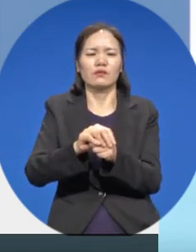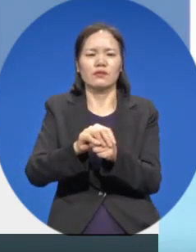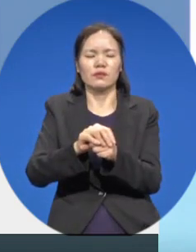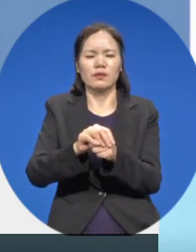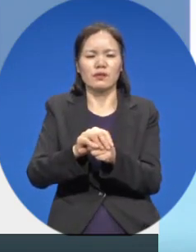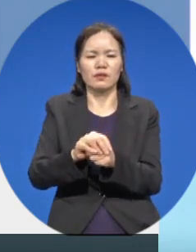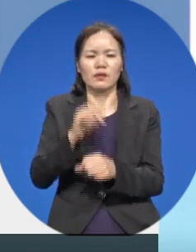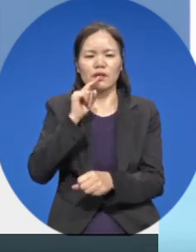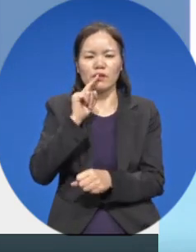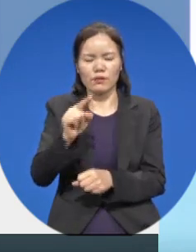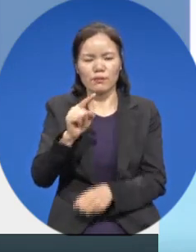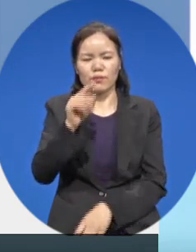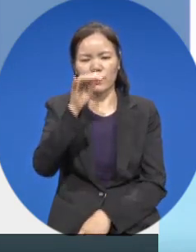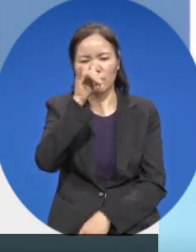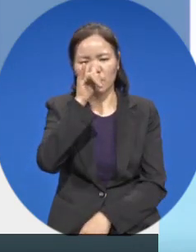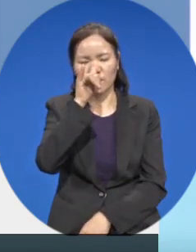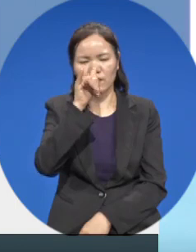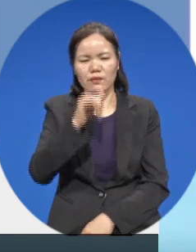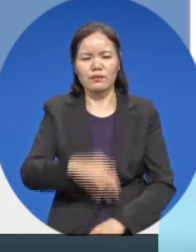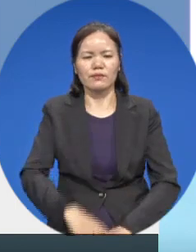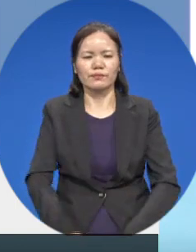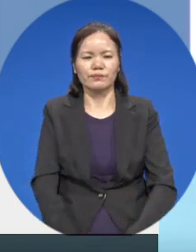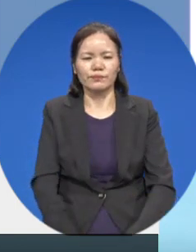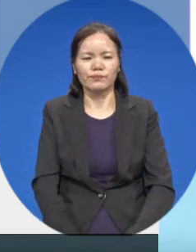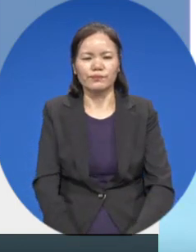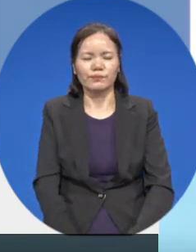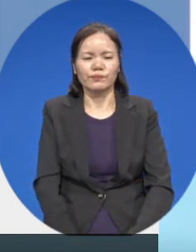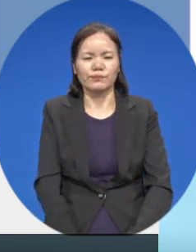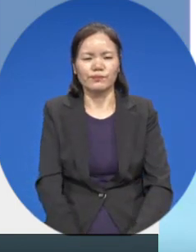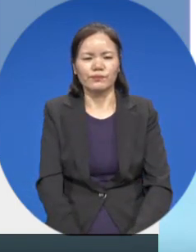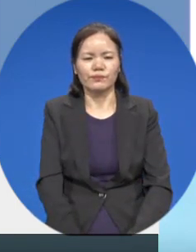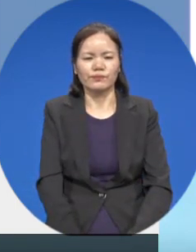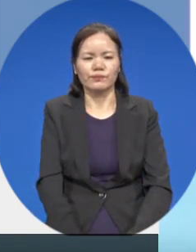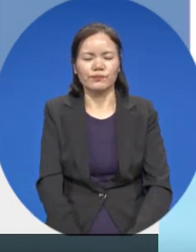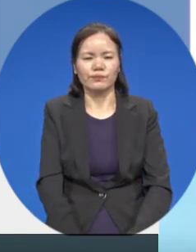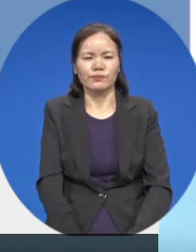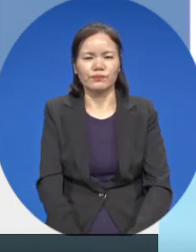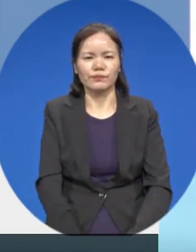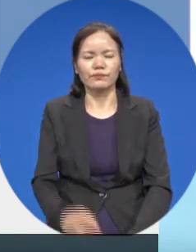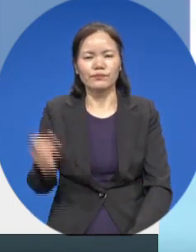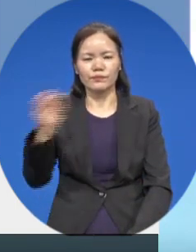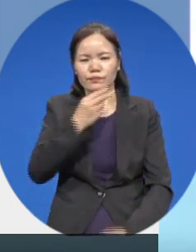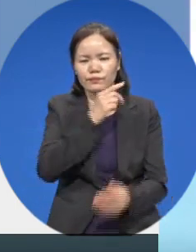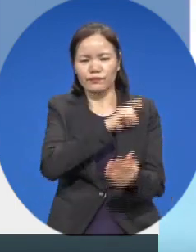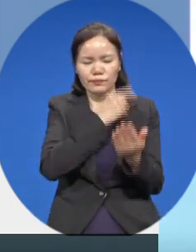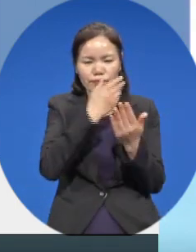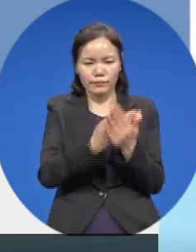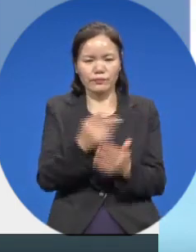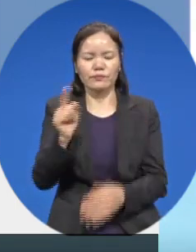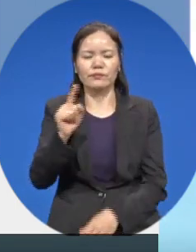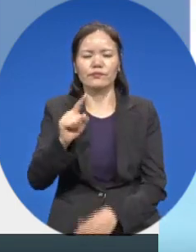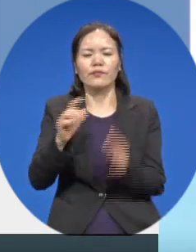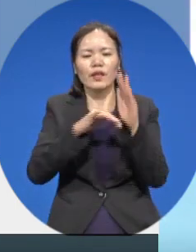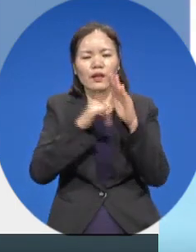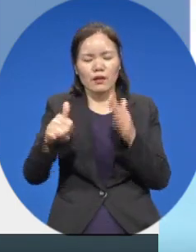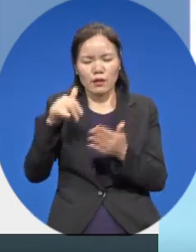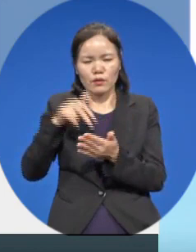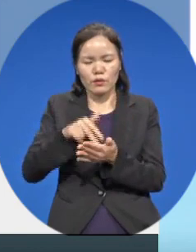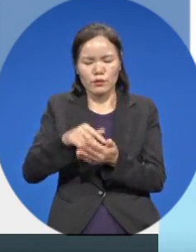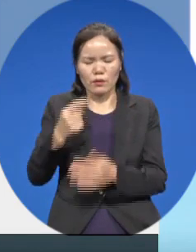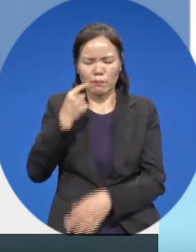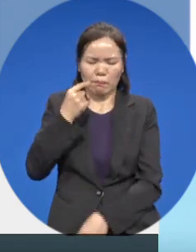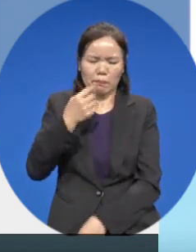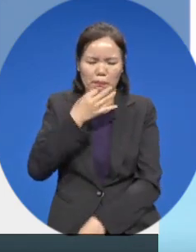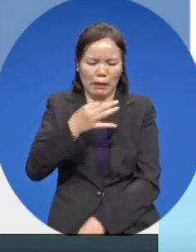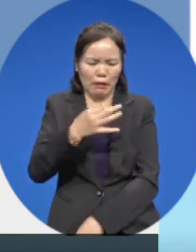주장을 유가족 책에서 이제 그 제시를 하고 있고요 그리고 이제 가장 힘 진 것이 육아 적 책에서는 독감